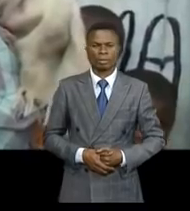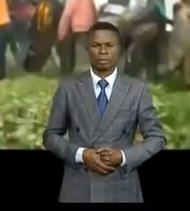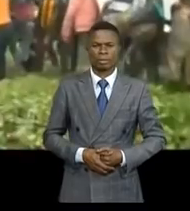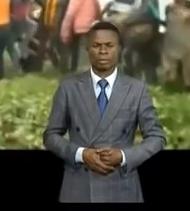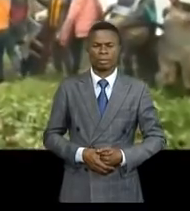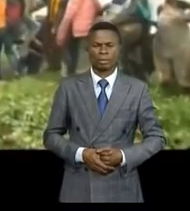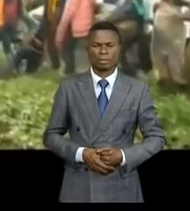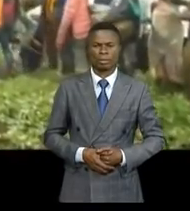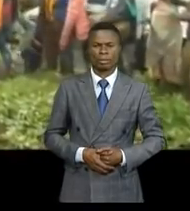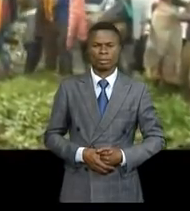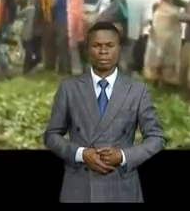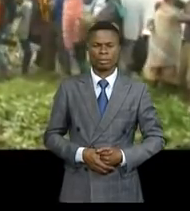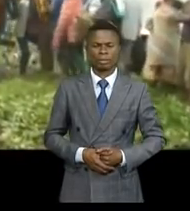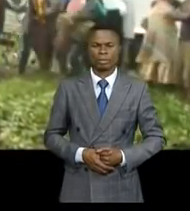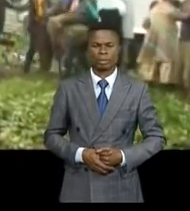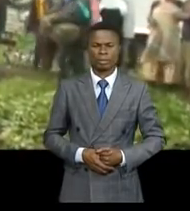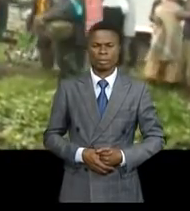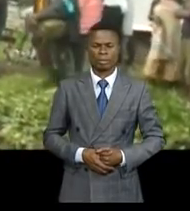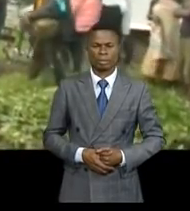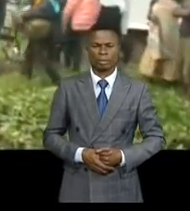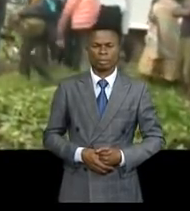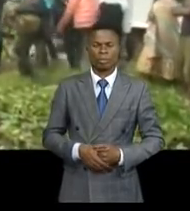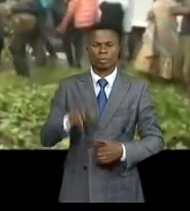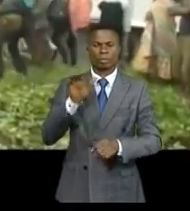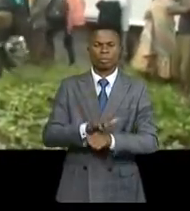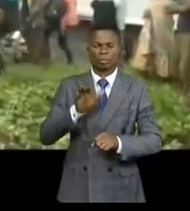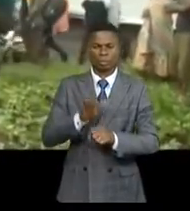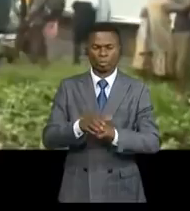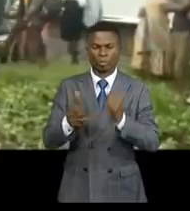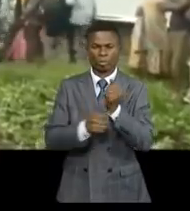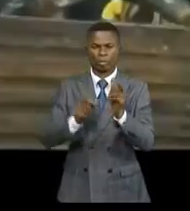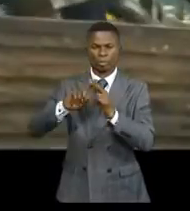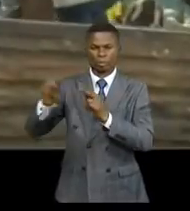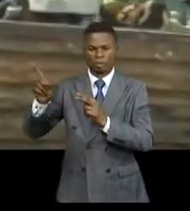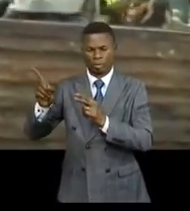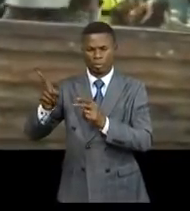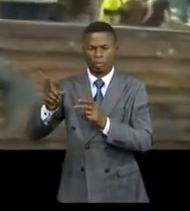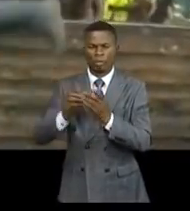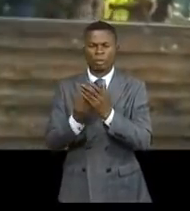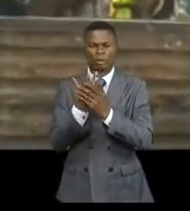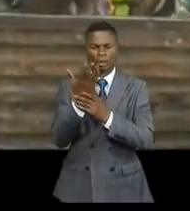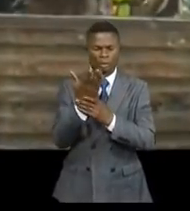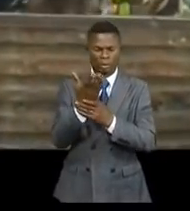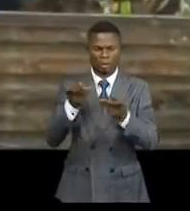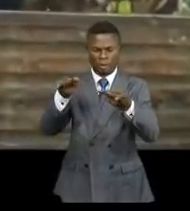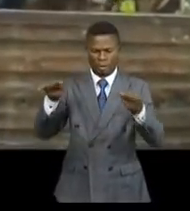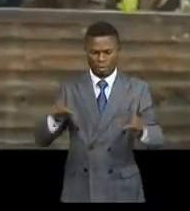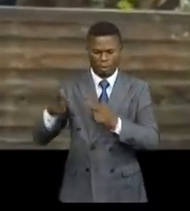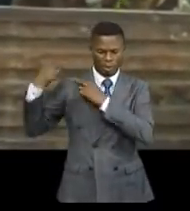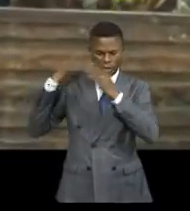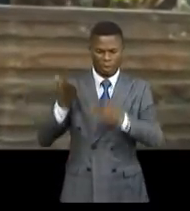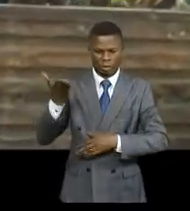sana. Notons que plusieurs autres redditions sont en gestation dans notre zone de